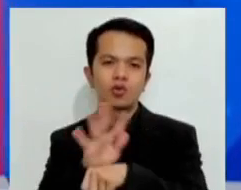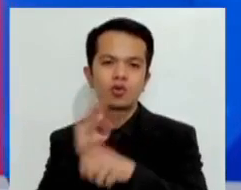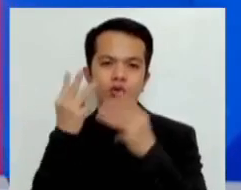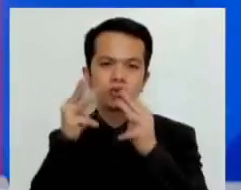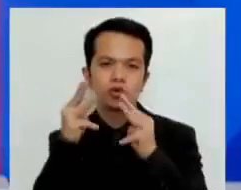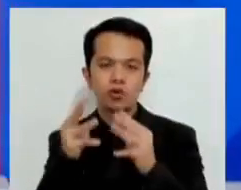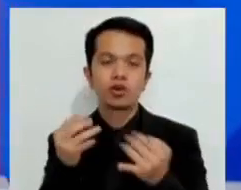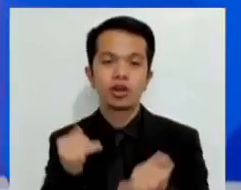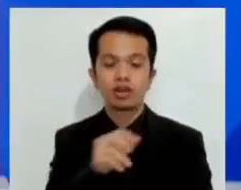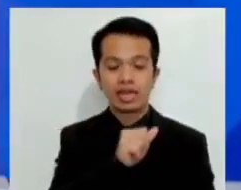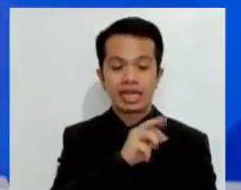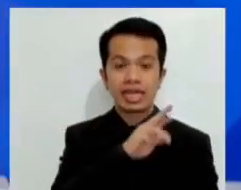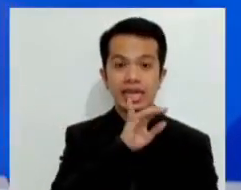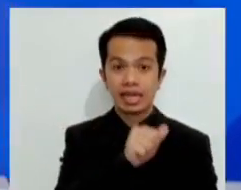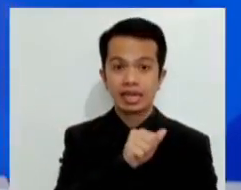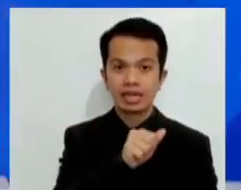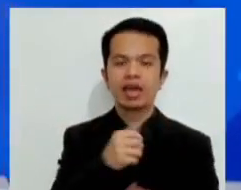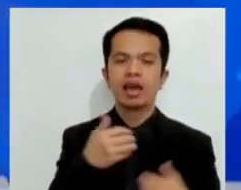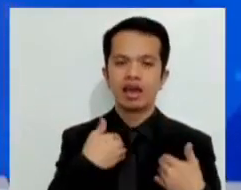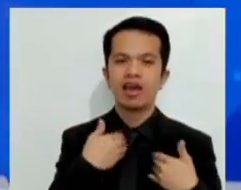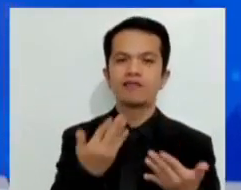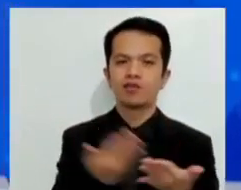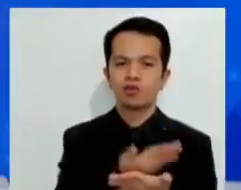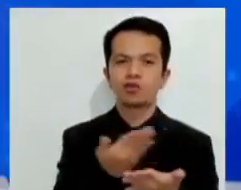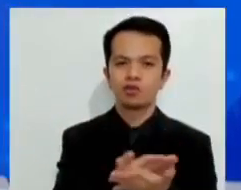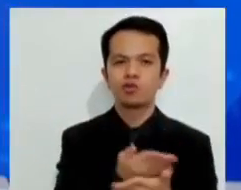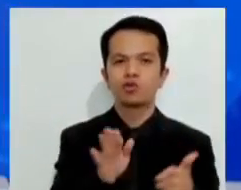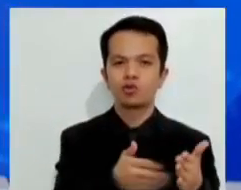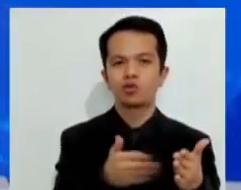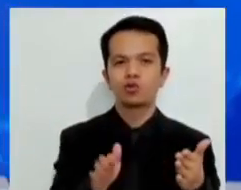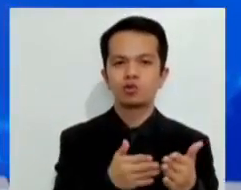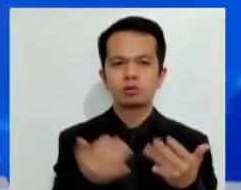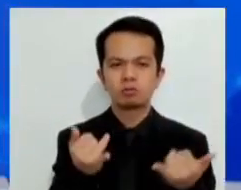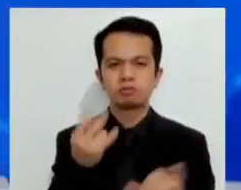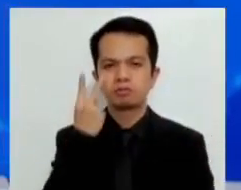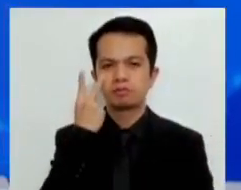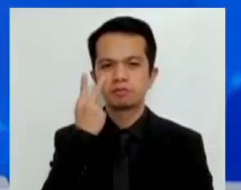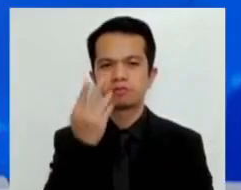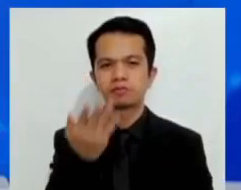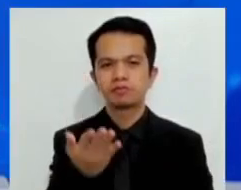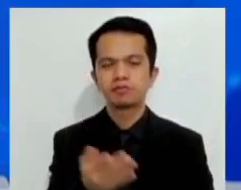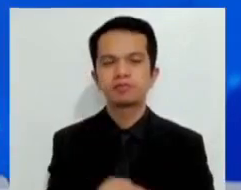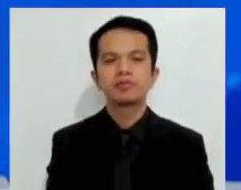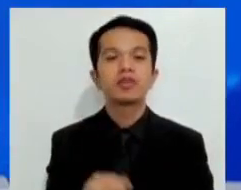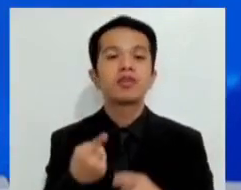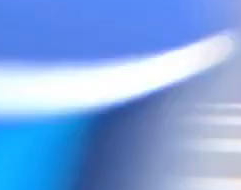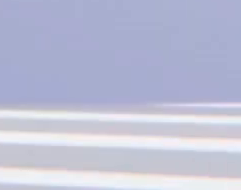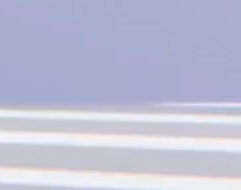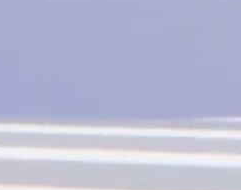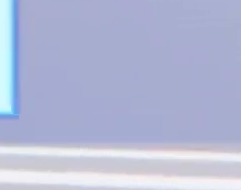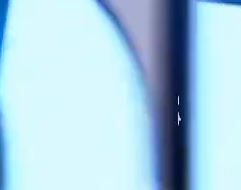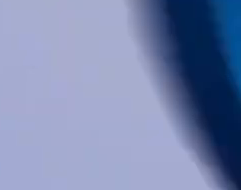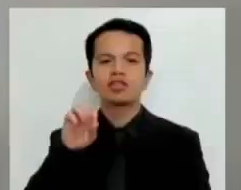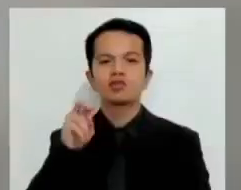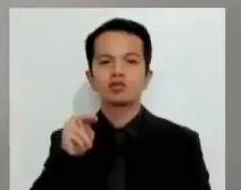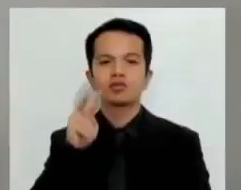singer-songwriter Ariana Grande, may nilulutong comeback. Narito ang showbiz saksi ni Nelson Canlas.